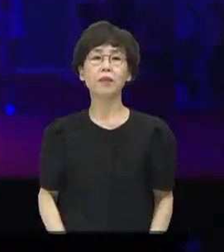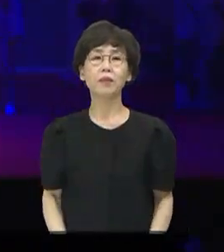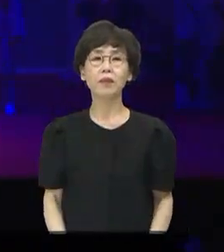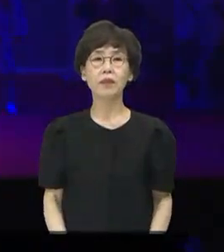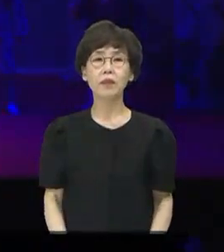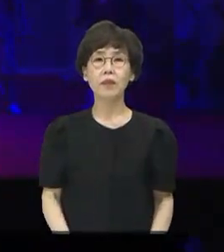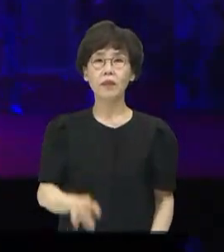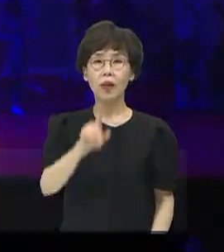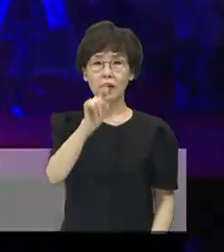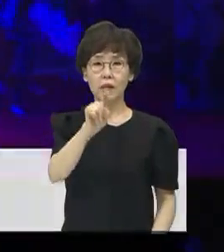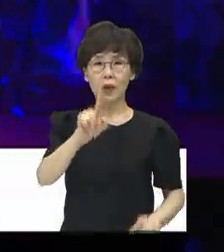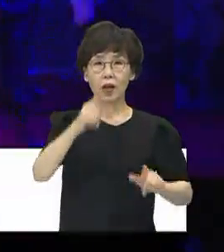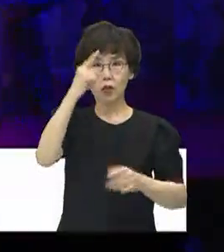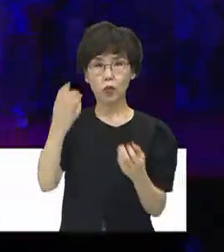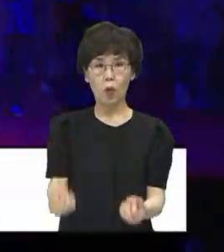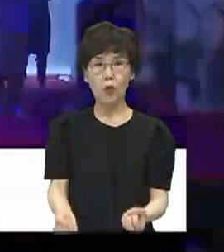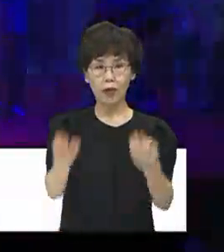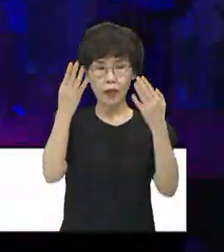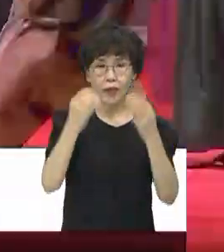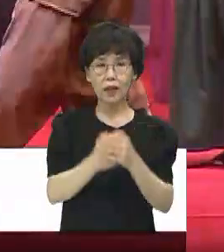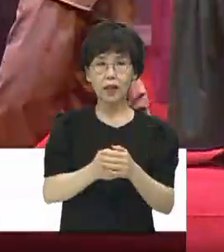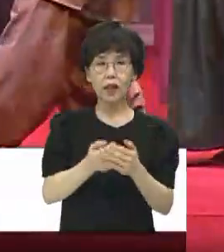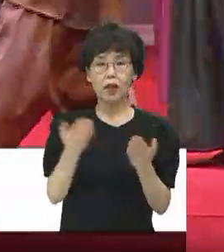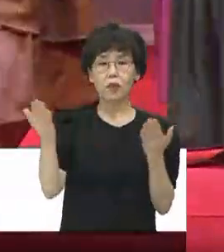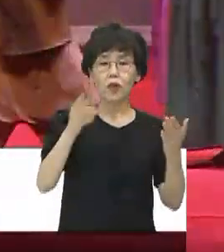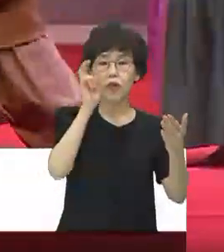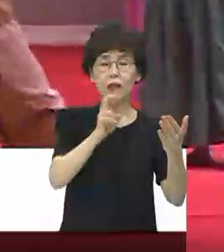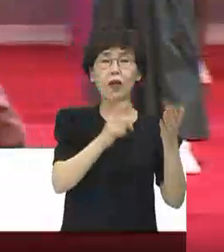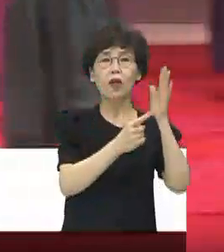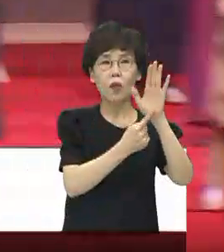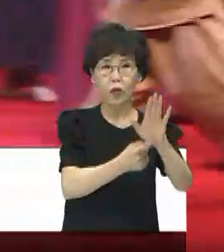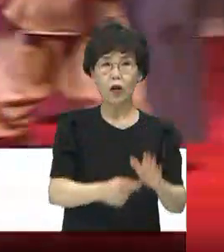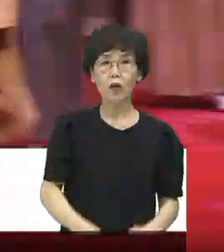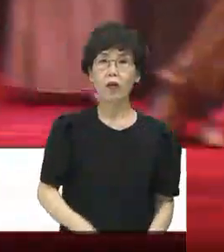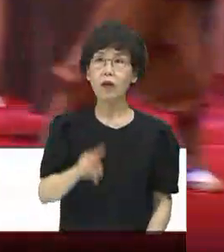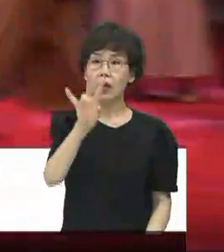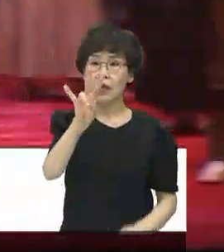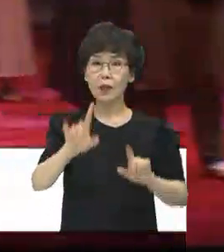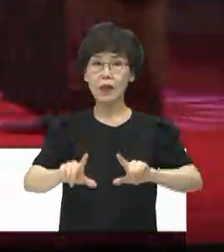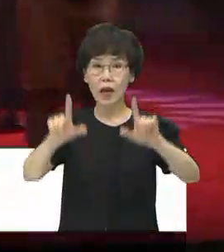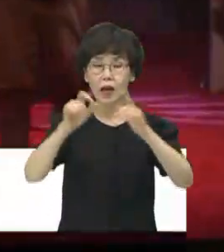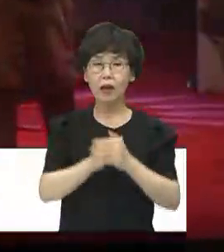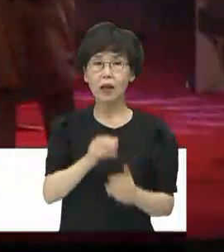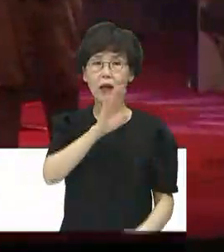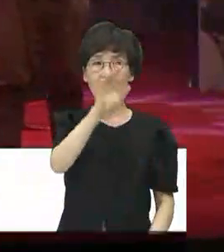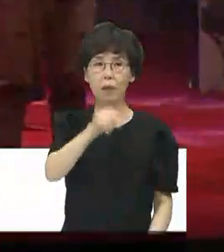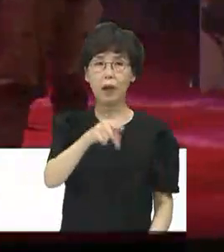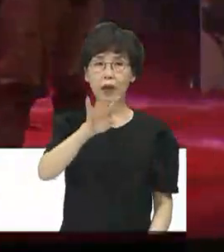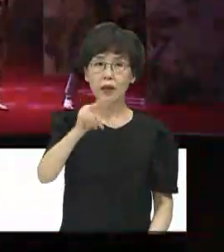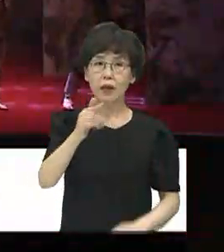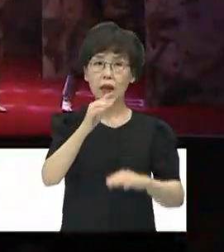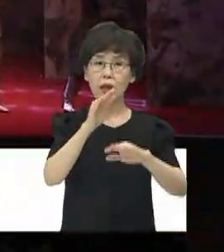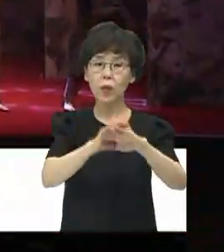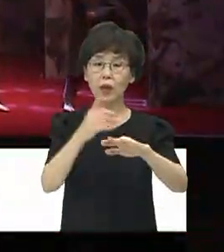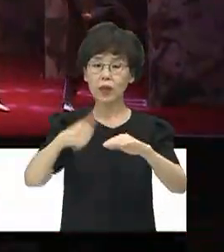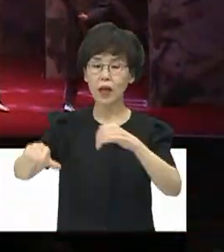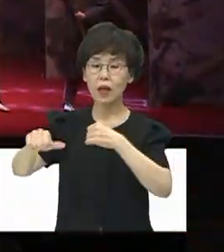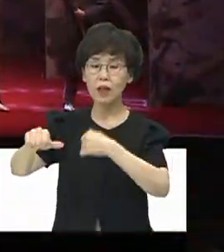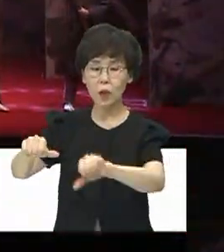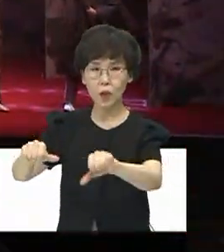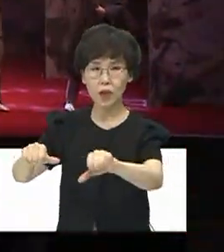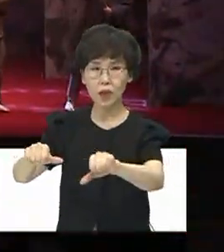서거일인 11일엔 추모식과 창작뮤지컬 갈라 공연을. 오는 24일엔 박 의사의 증손자인 박중훈